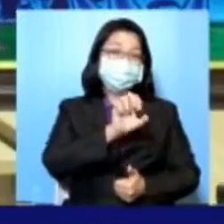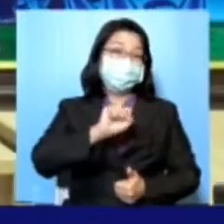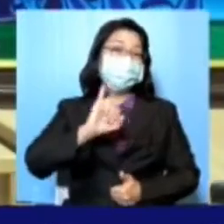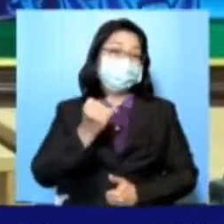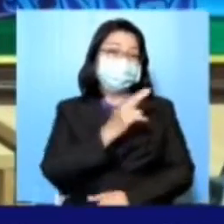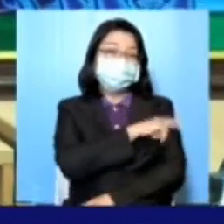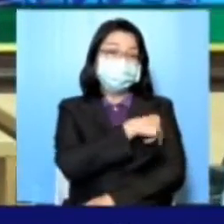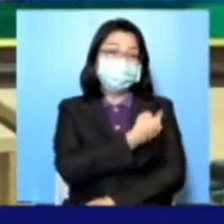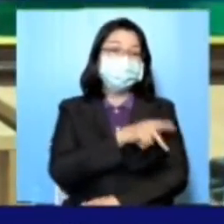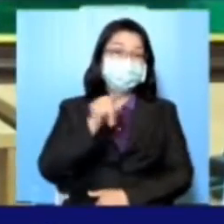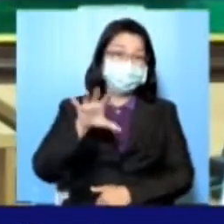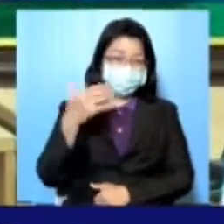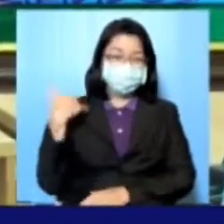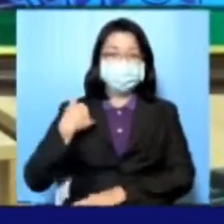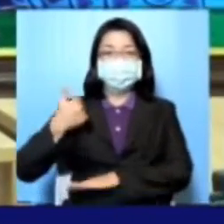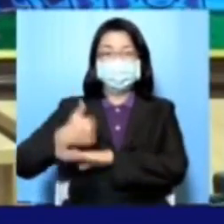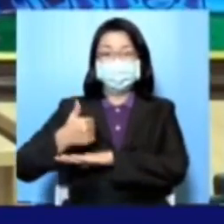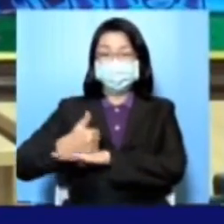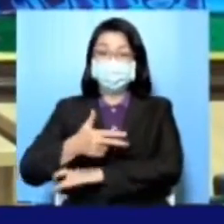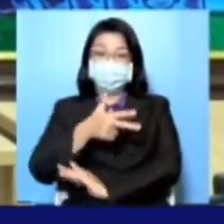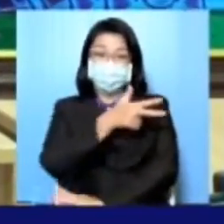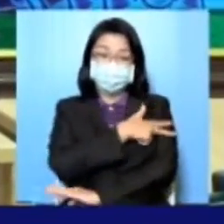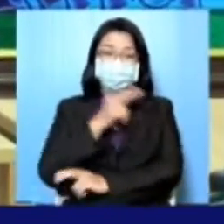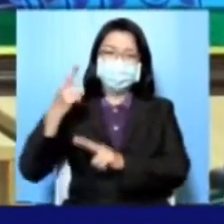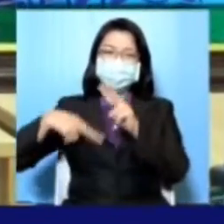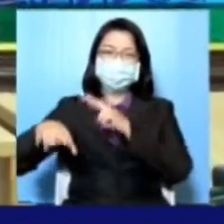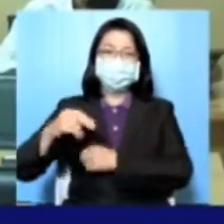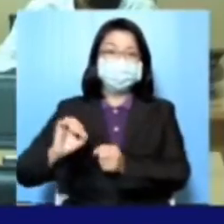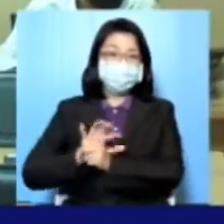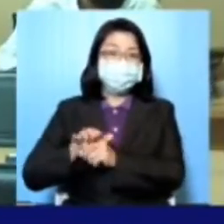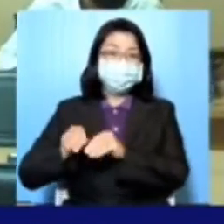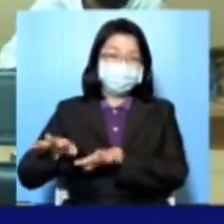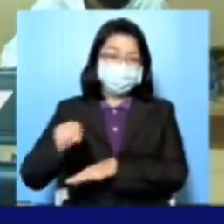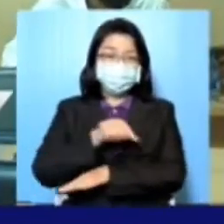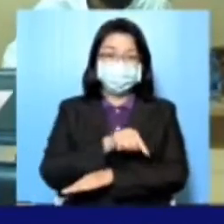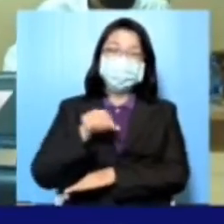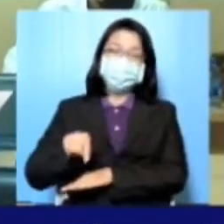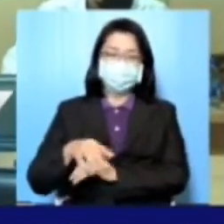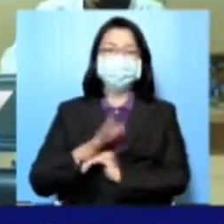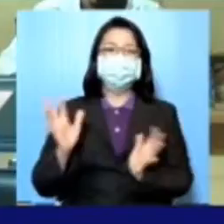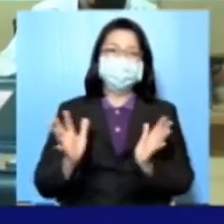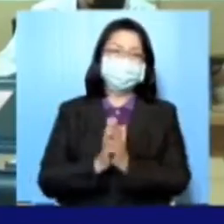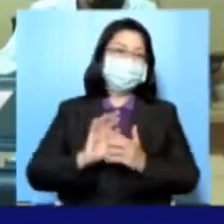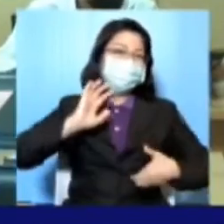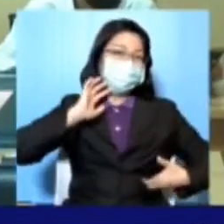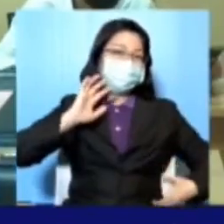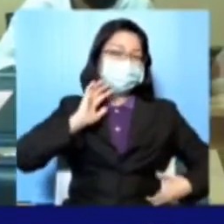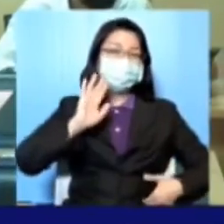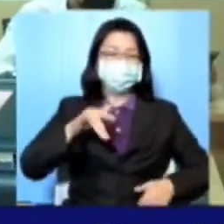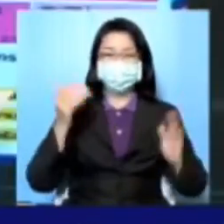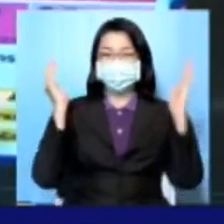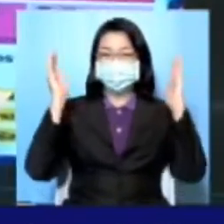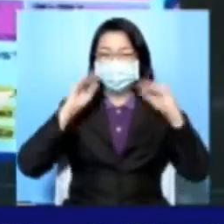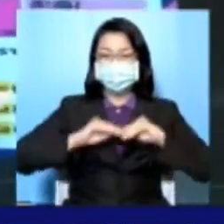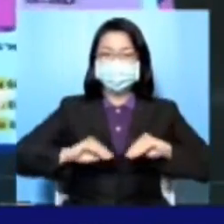นายชนบทบัวหลวงรองนายแพทย์สาธารณสุขจังหวัดลพบุรีและดร.สุดารัตน์ลิจุติภูมิหัวหน้ากลุ่มงานควบคุมโรคส